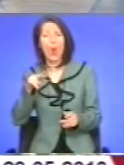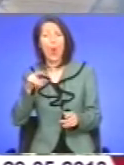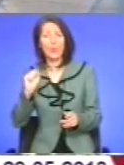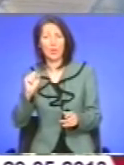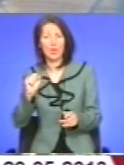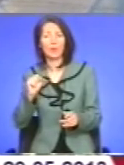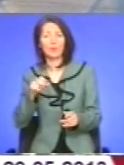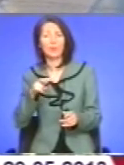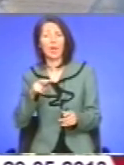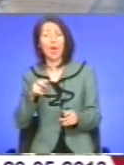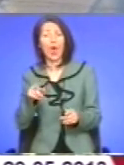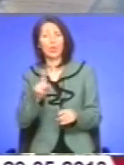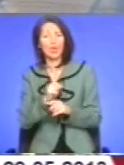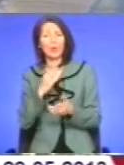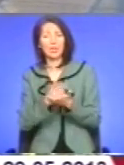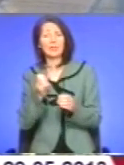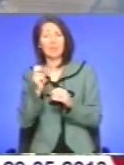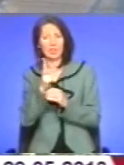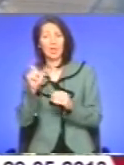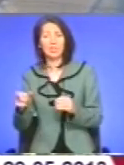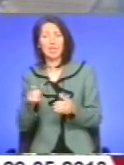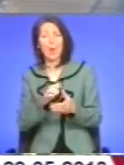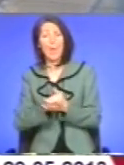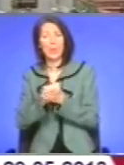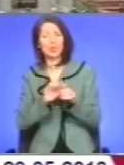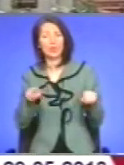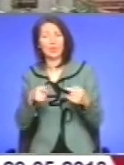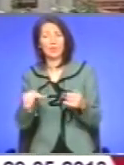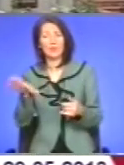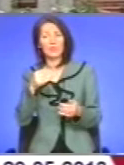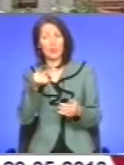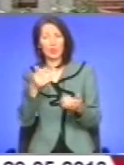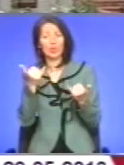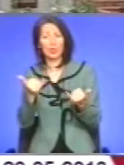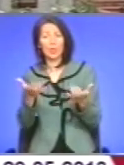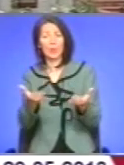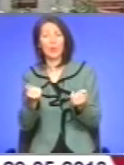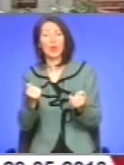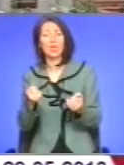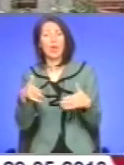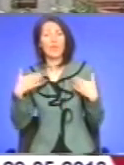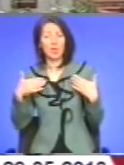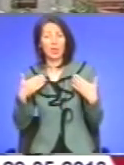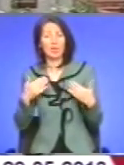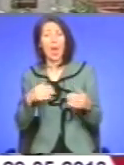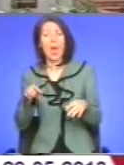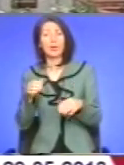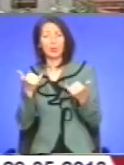є 13 миротворців. Усі вони сьогодні приймали вітання. Сьогодні ми провели урочисті збори